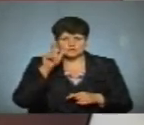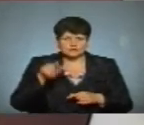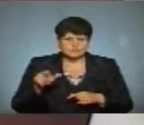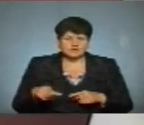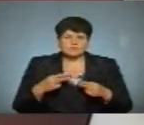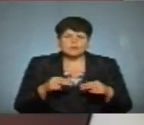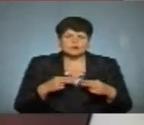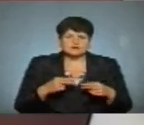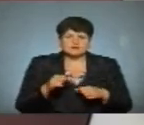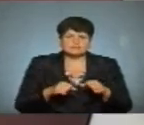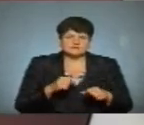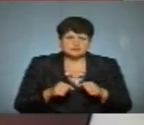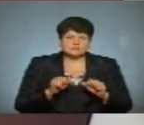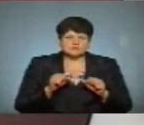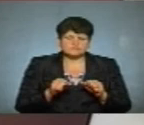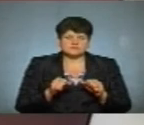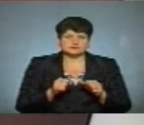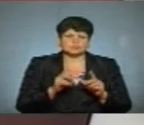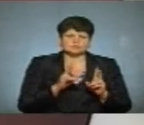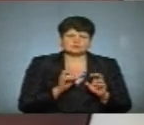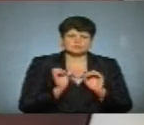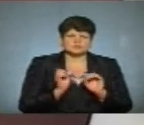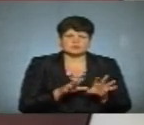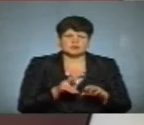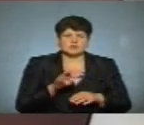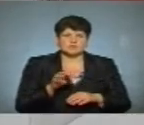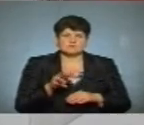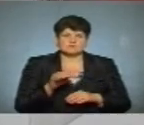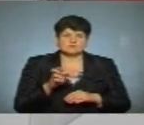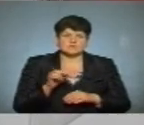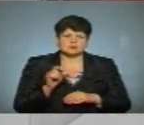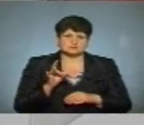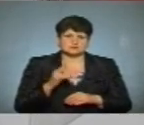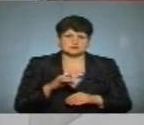інформація, що підозрюваний через підставних осіб здавав їх до ломбардів.